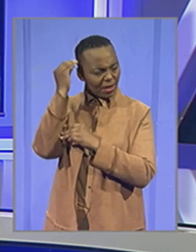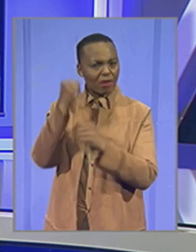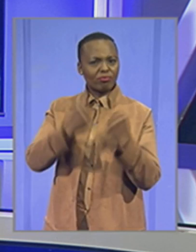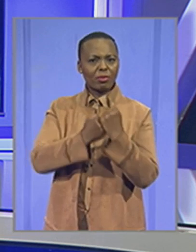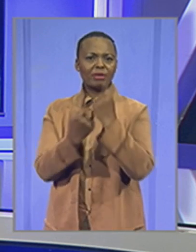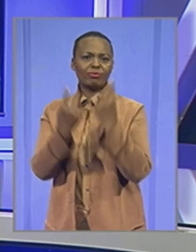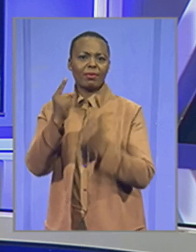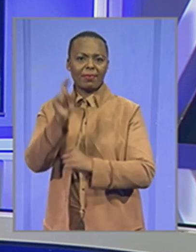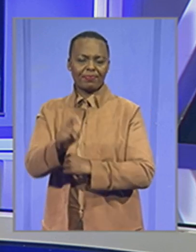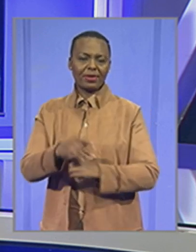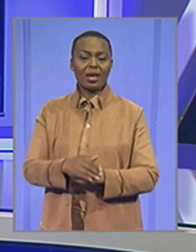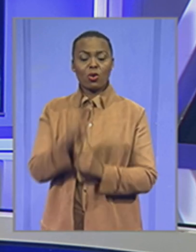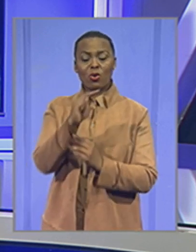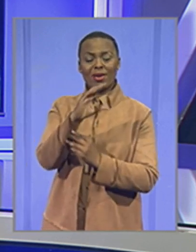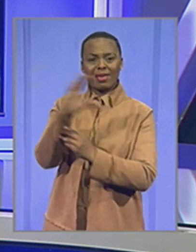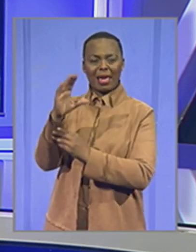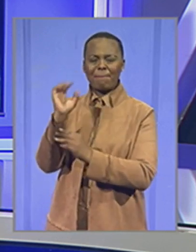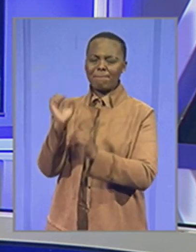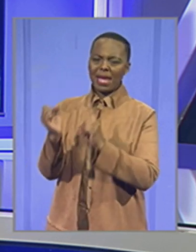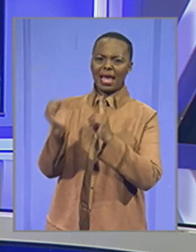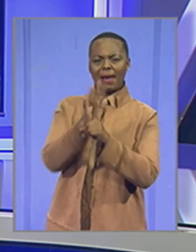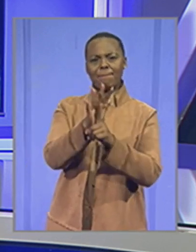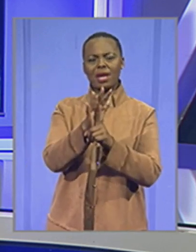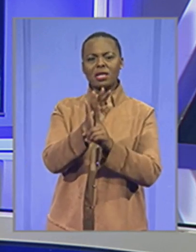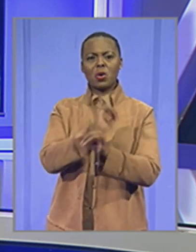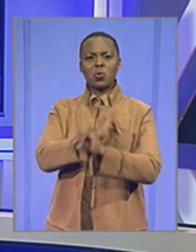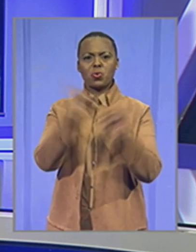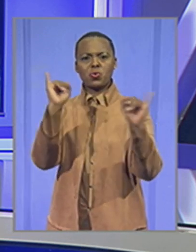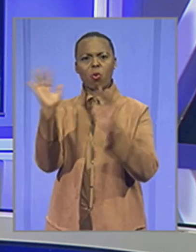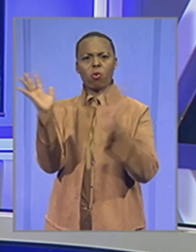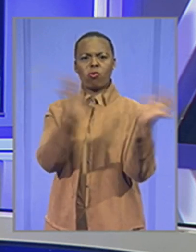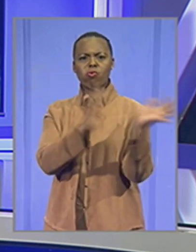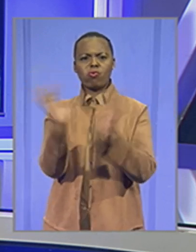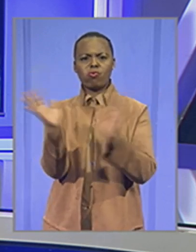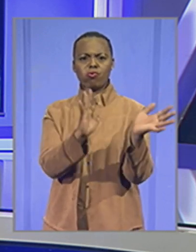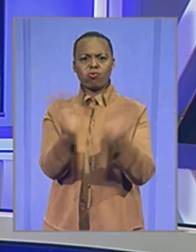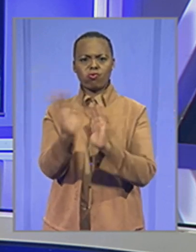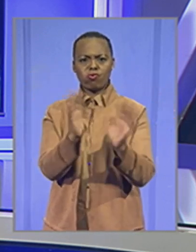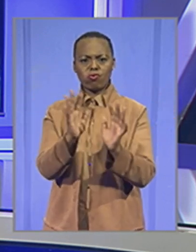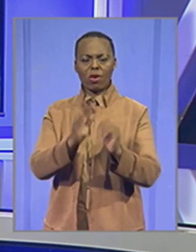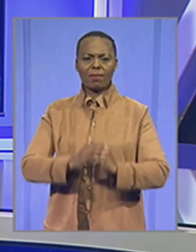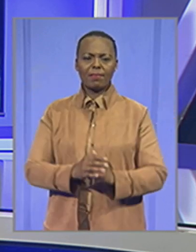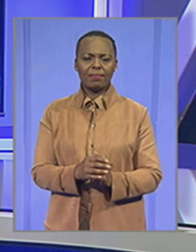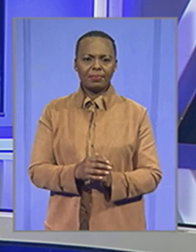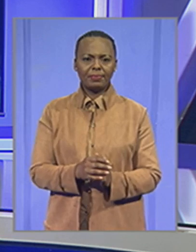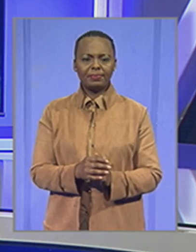Province ya Kapa Bokone ke engwe ya tseo di amilweng ke go fetoga ga gangwe le gape ga tlelaemete mo go maswe.